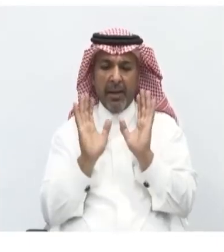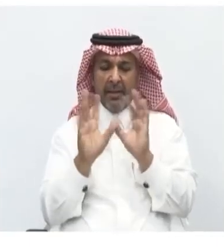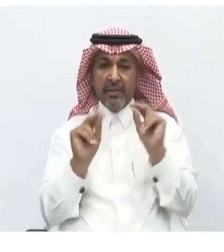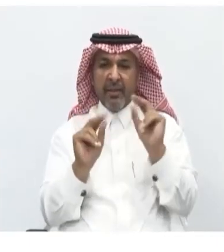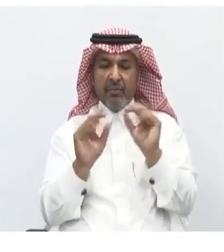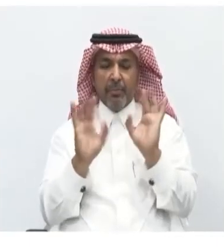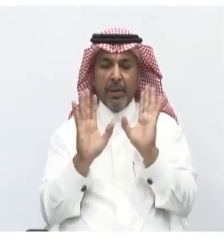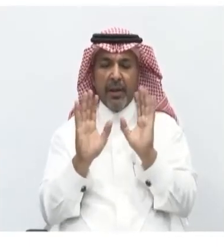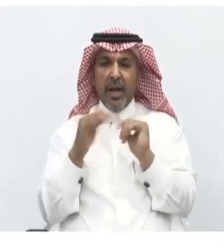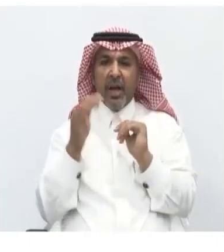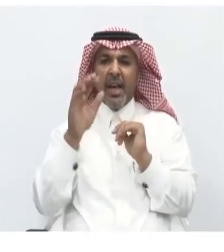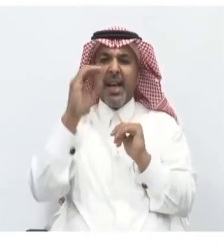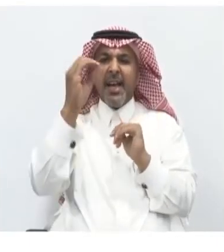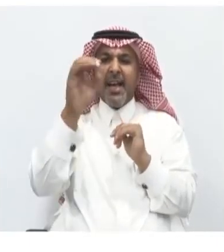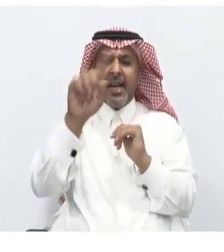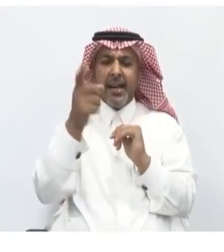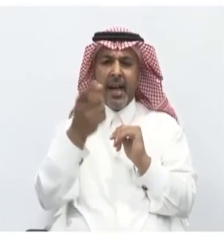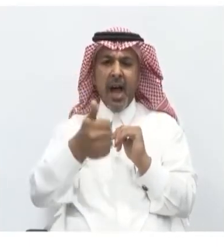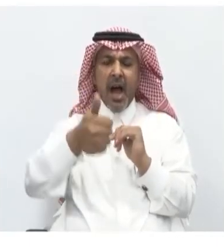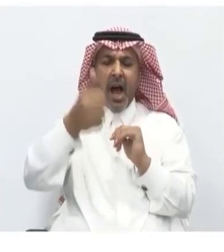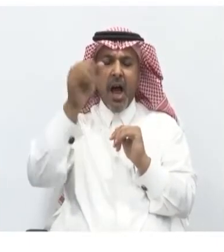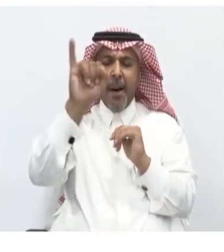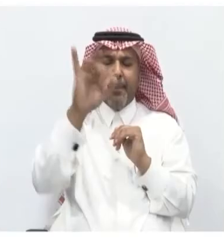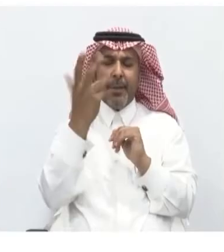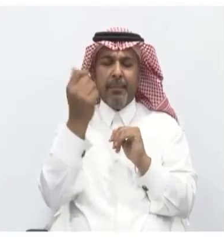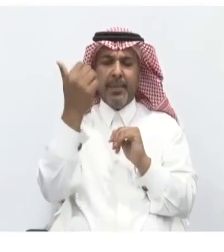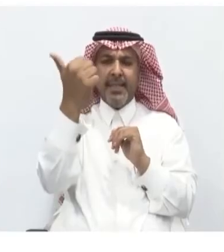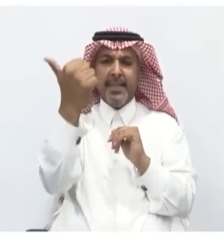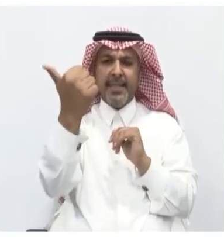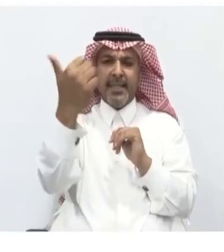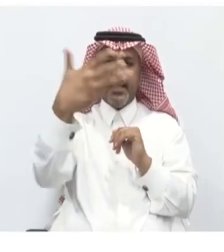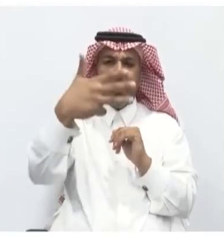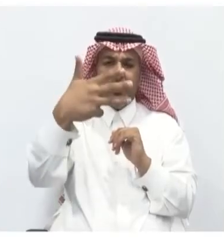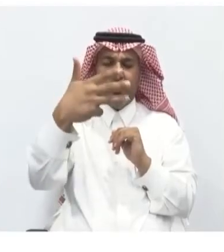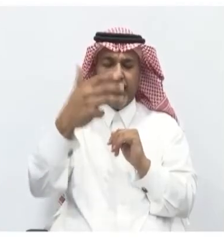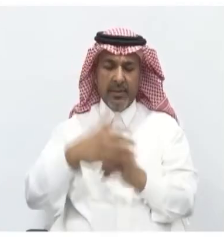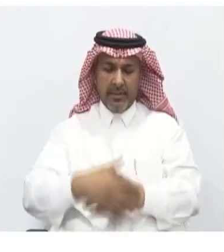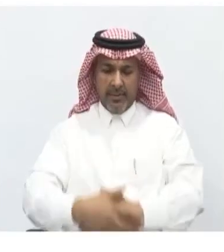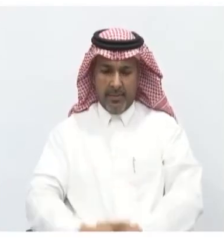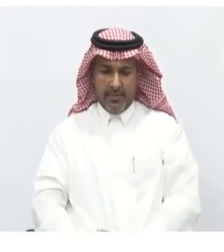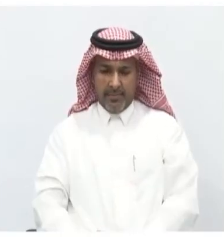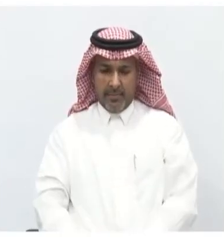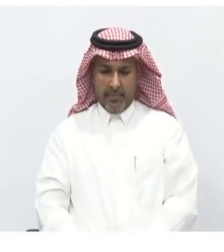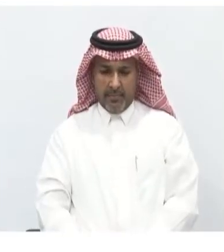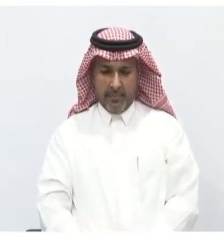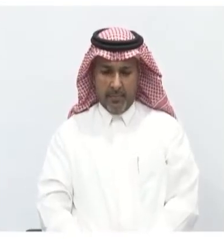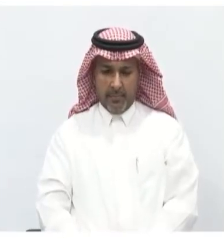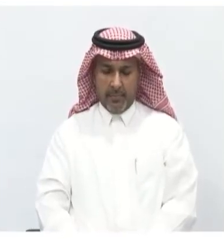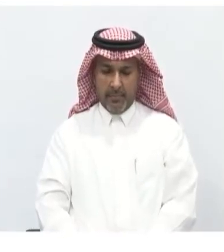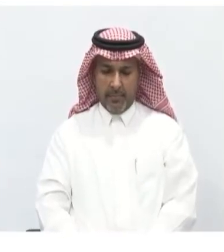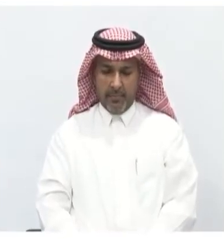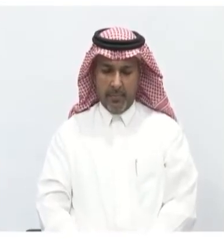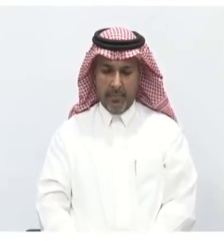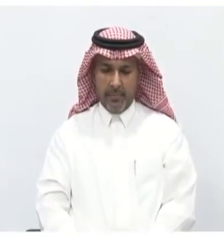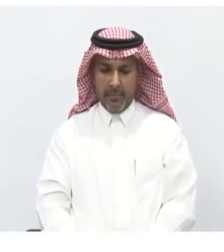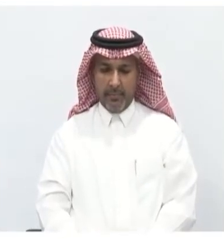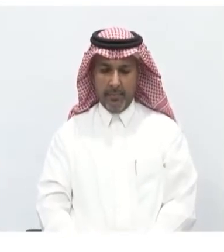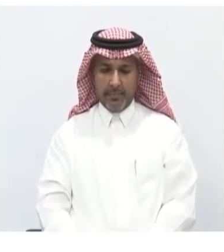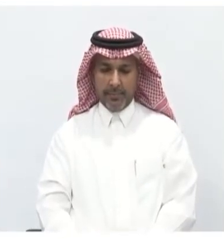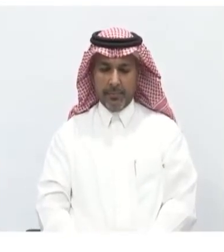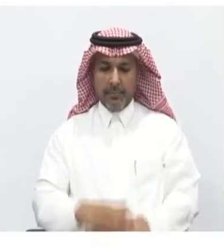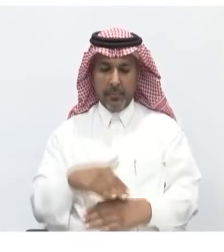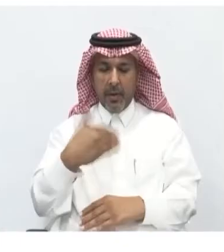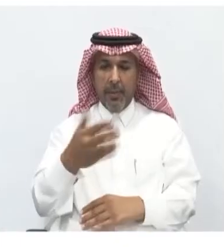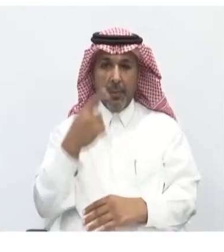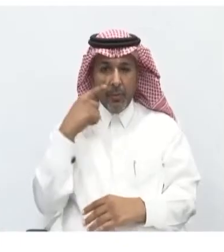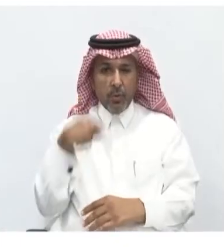الى جرامات فاصبح لدينا غرامات او كتله الاكسجين هو سته وتسعين ماذا سافعل